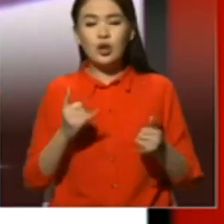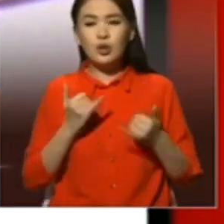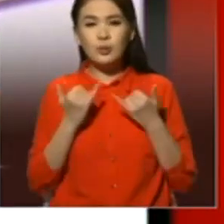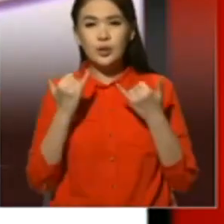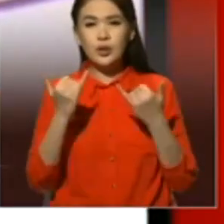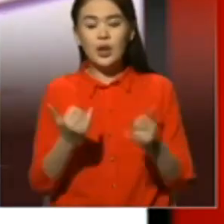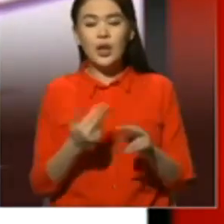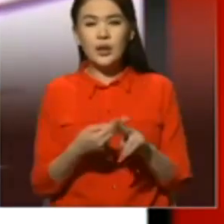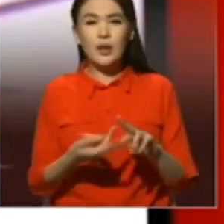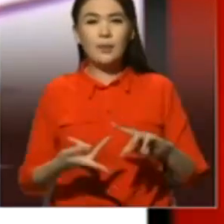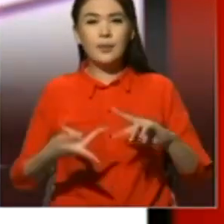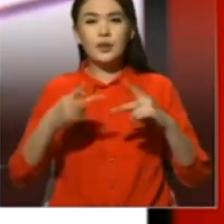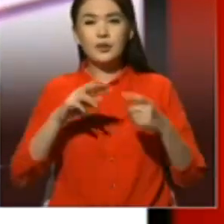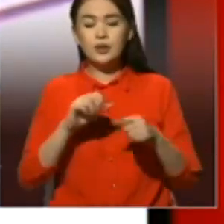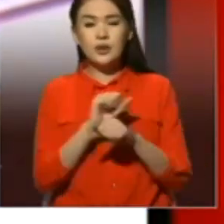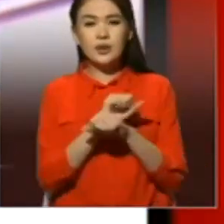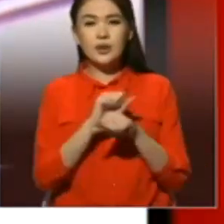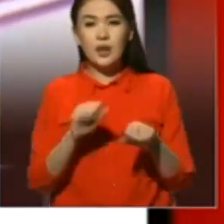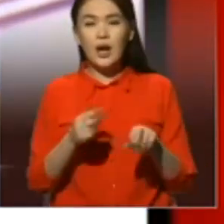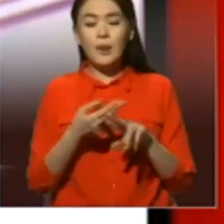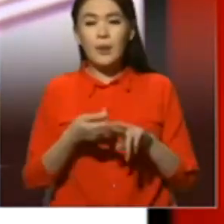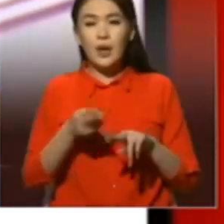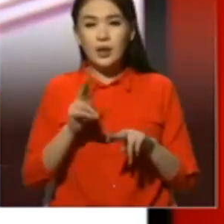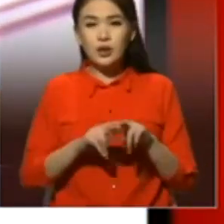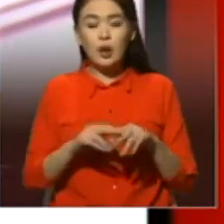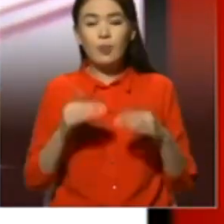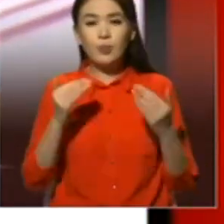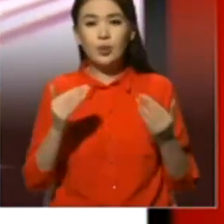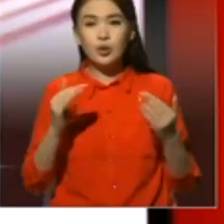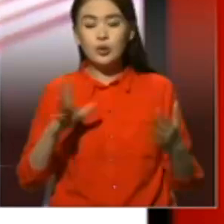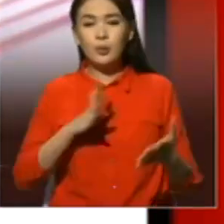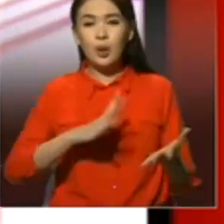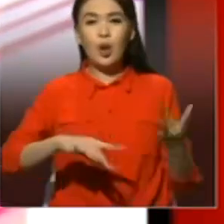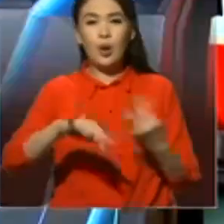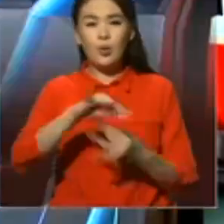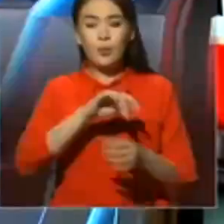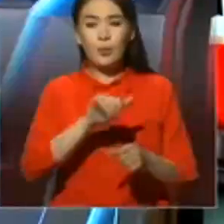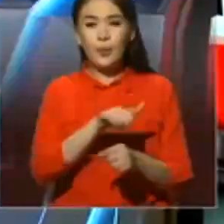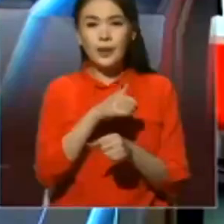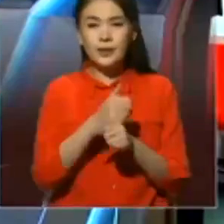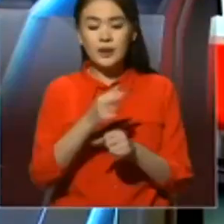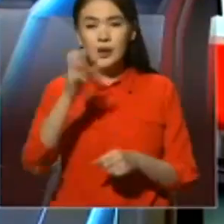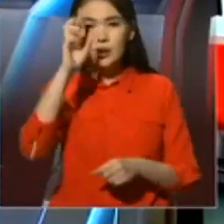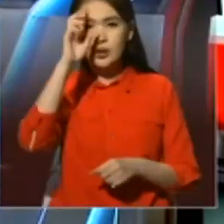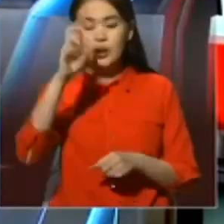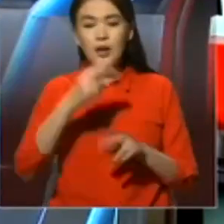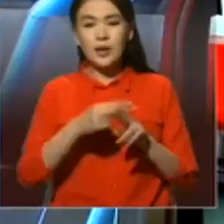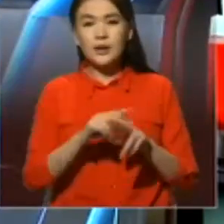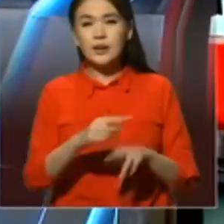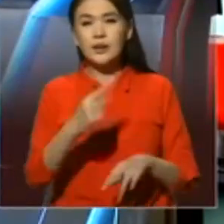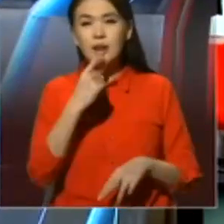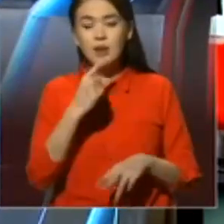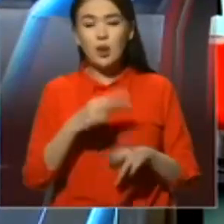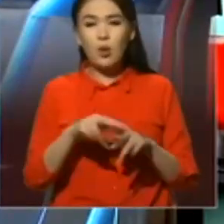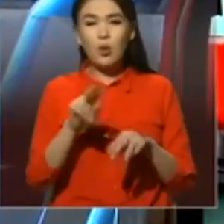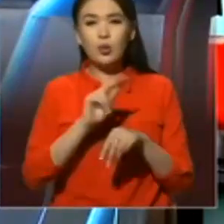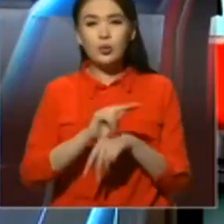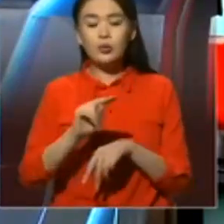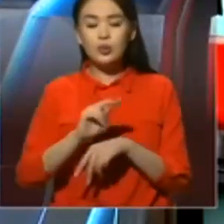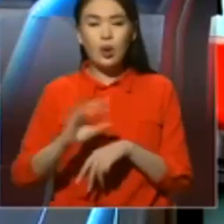басқа нәрсеге айналдырып алмауымыз керек. Сондықтан бүгінгі көтерілген басты мәселе мемлекеттік тілдің оқытылу